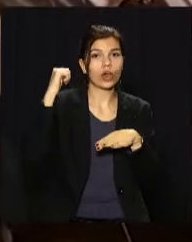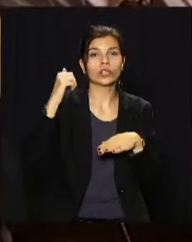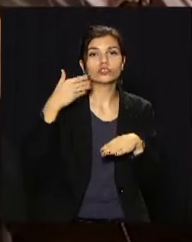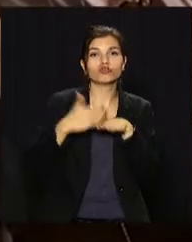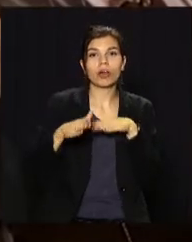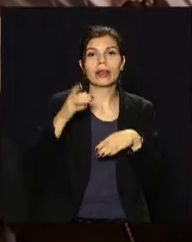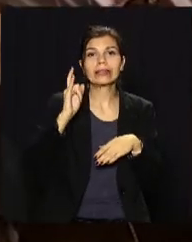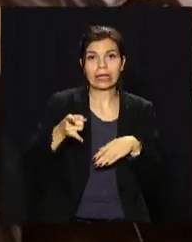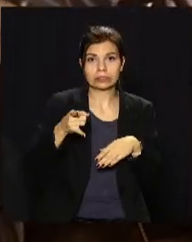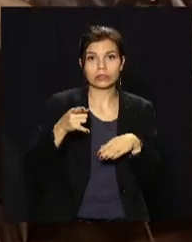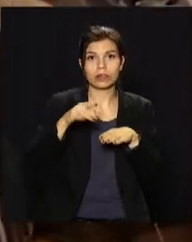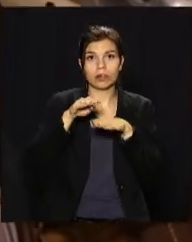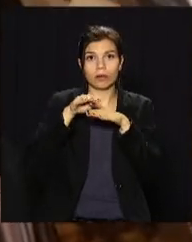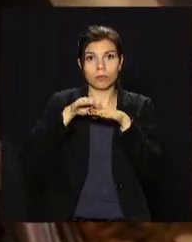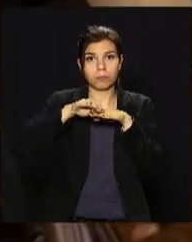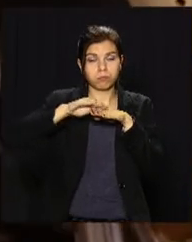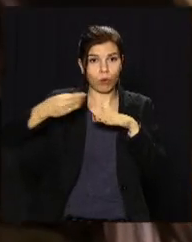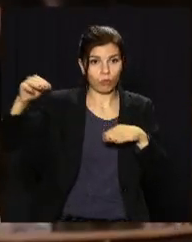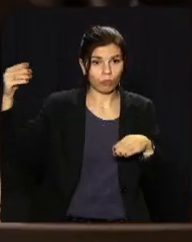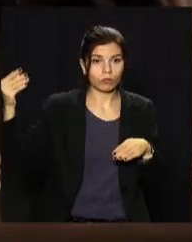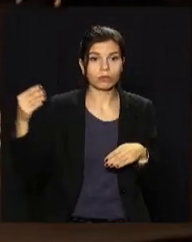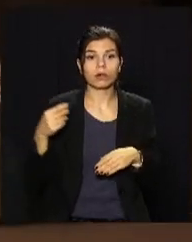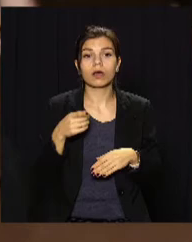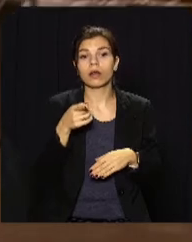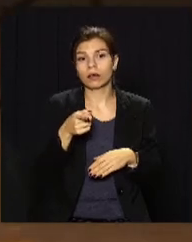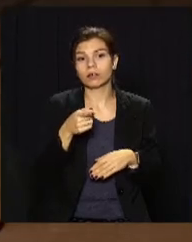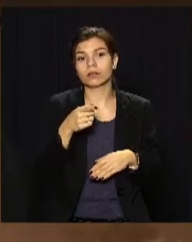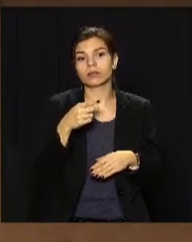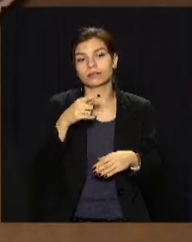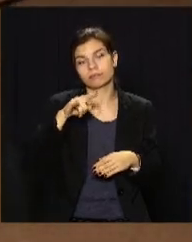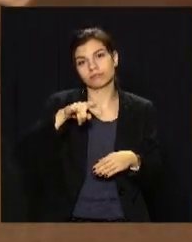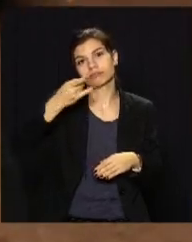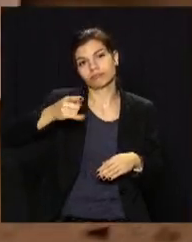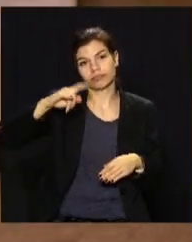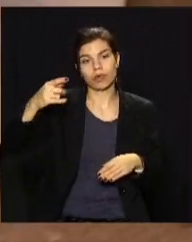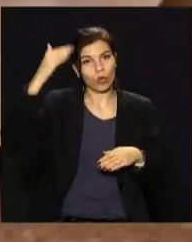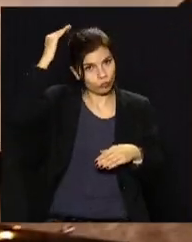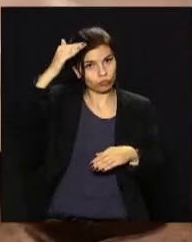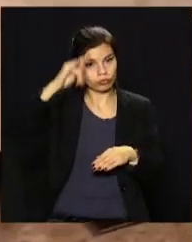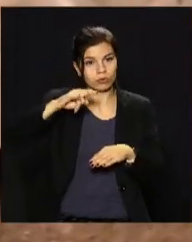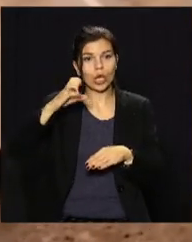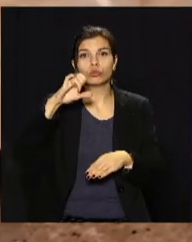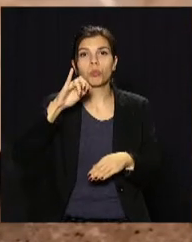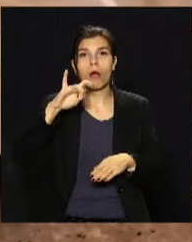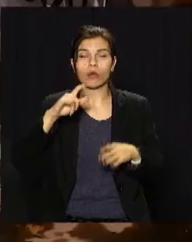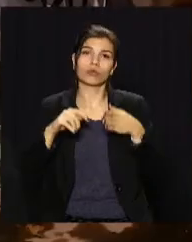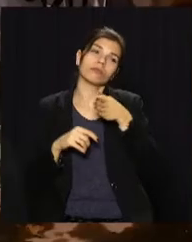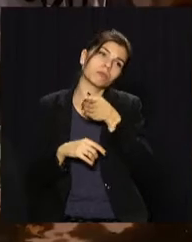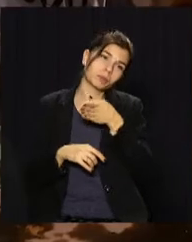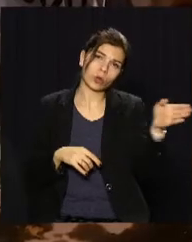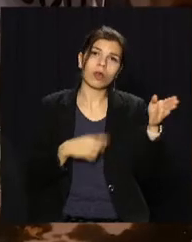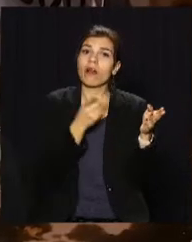таксі відлетіла на кілька метрів. Залишки машини перекинулися на дах. «Субару» вилетів на узбіччя.